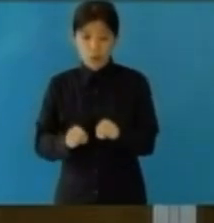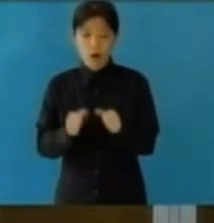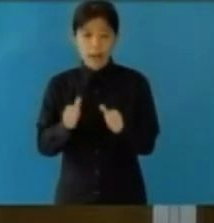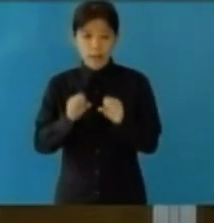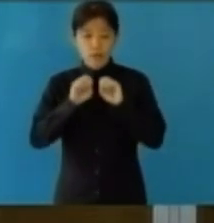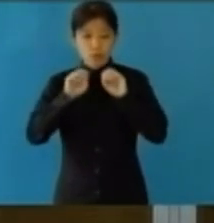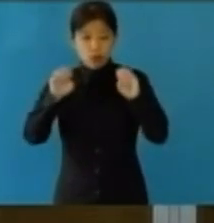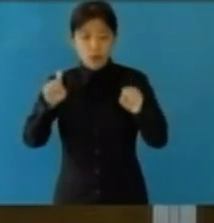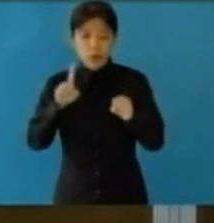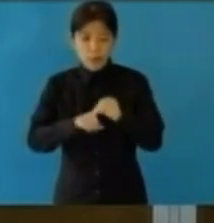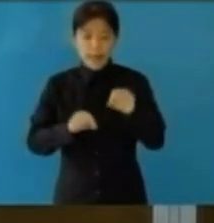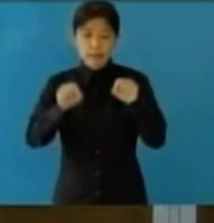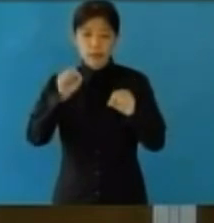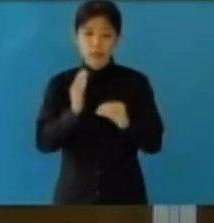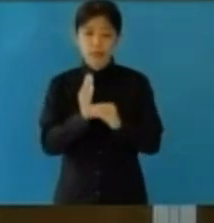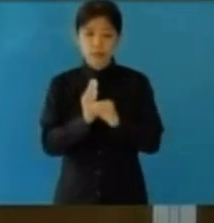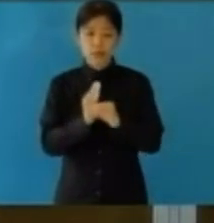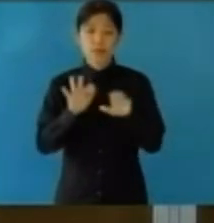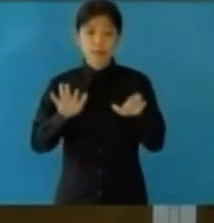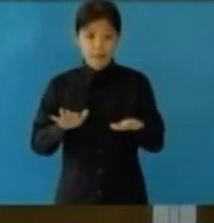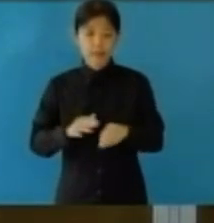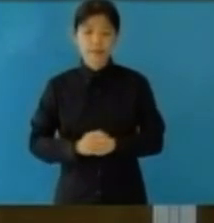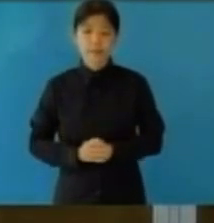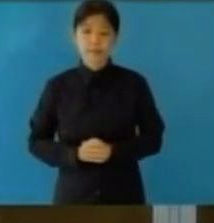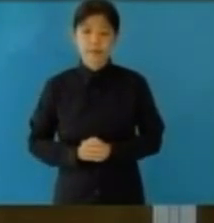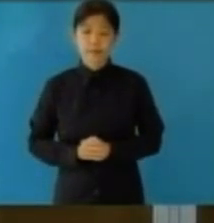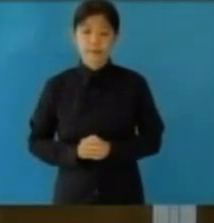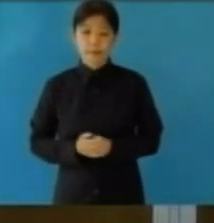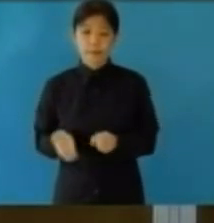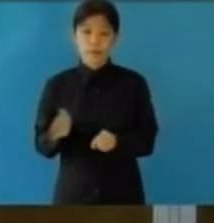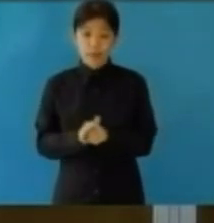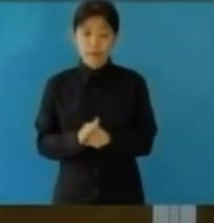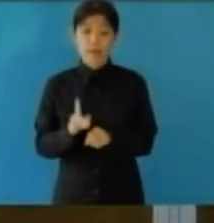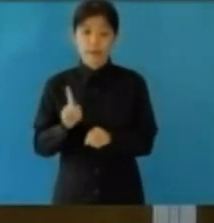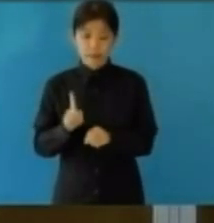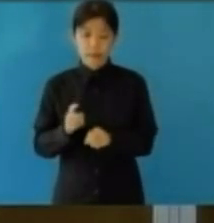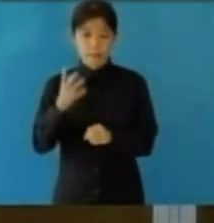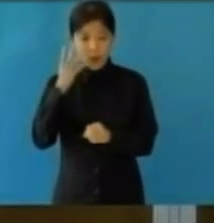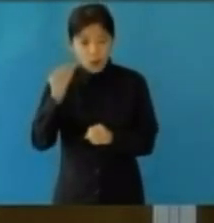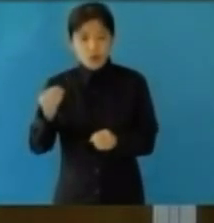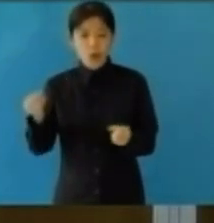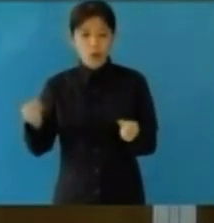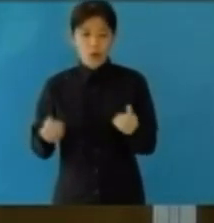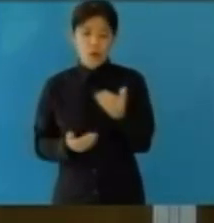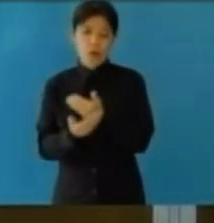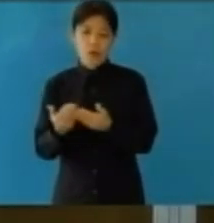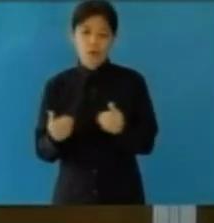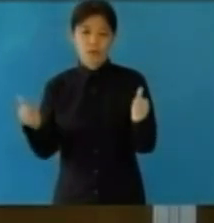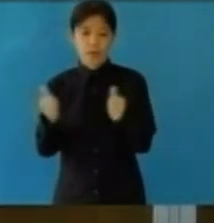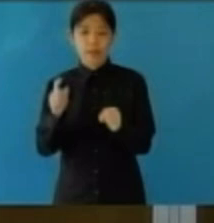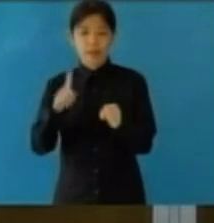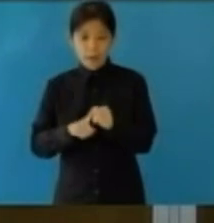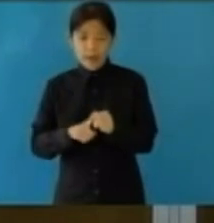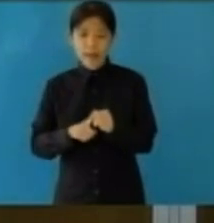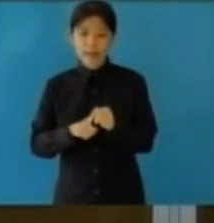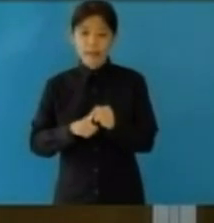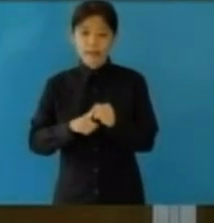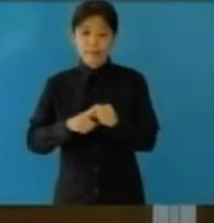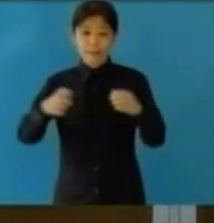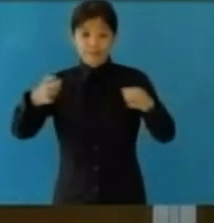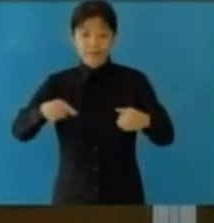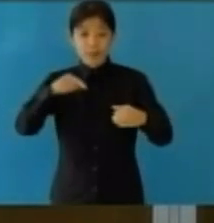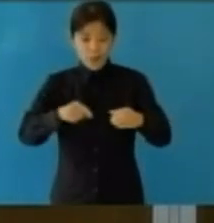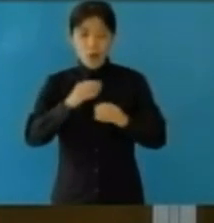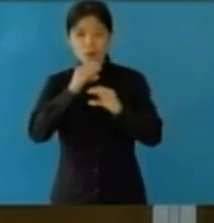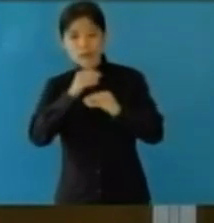広報について調整を行っているところでございます。加えて、より魅力ある交流戦となるよう、スタンドでのブラスバンドによる演奏など、に